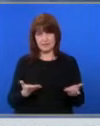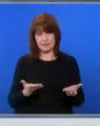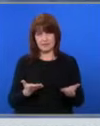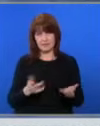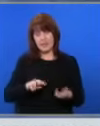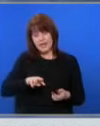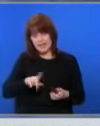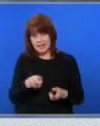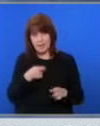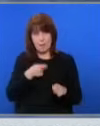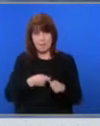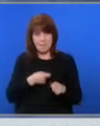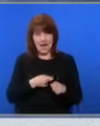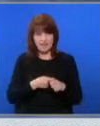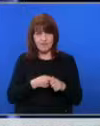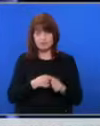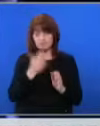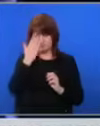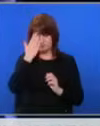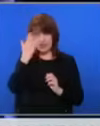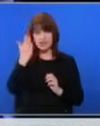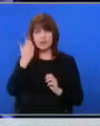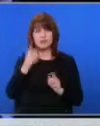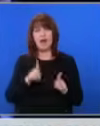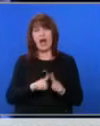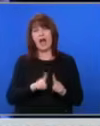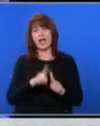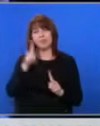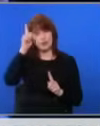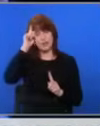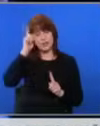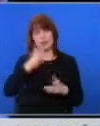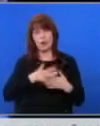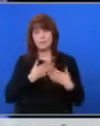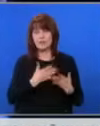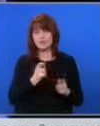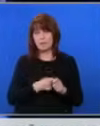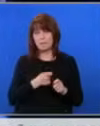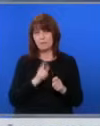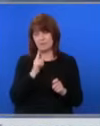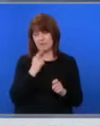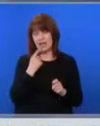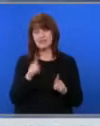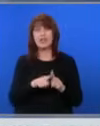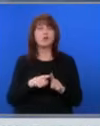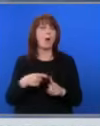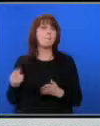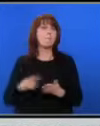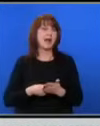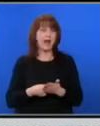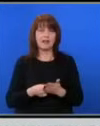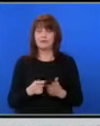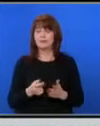Или правиме нещо истинско, както жените обичат да казват брак, или повече не става